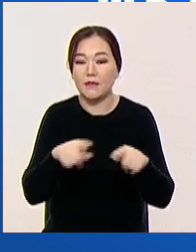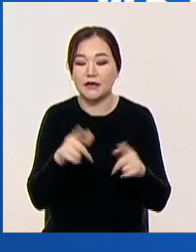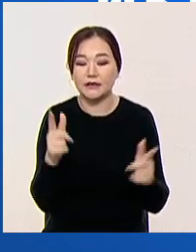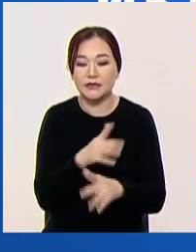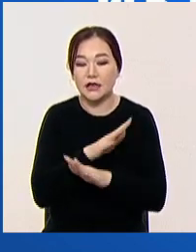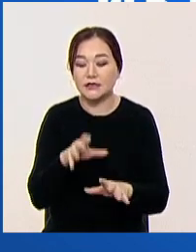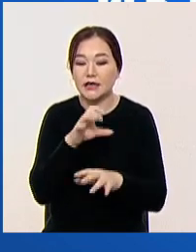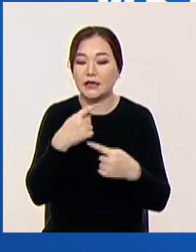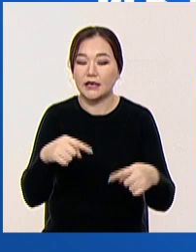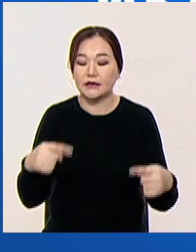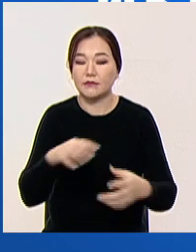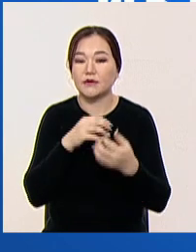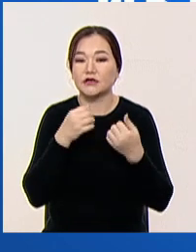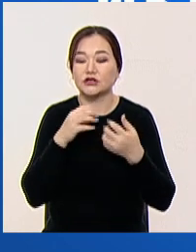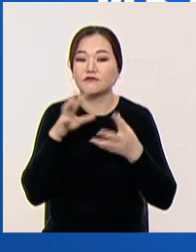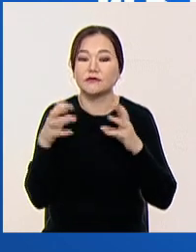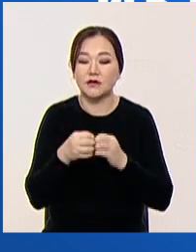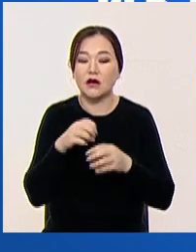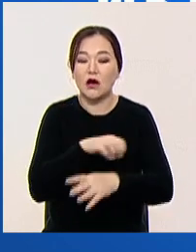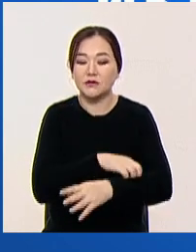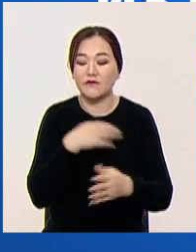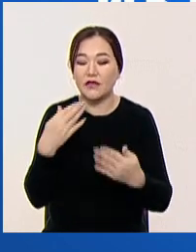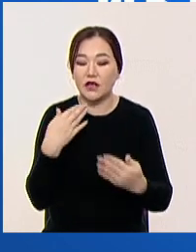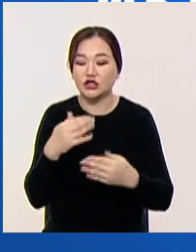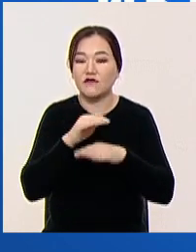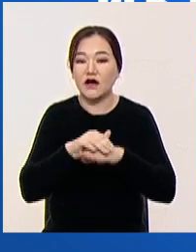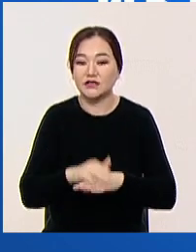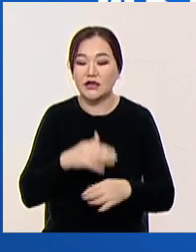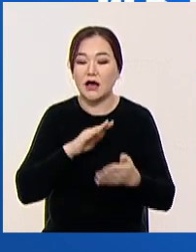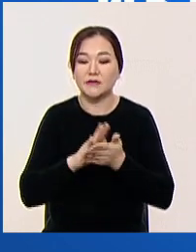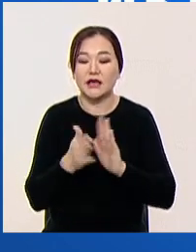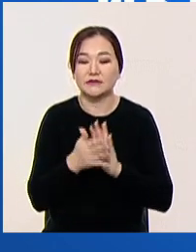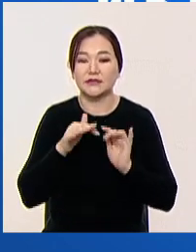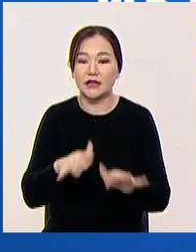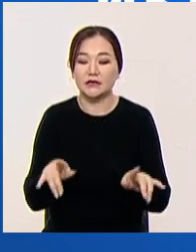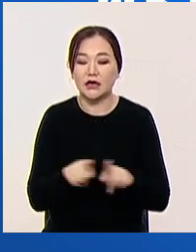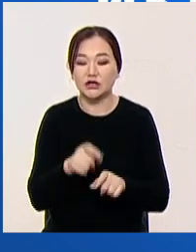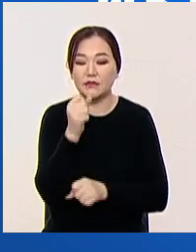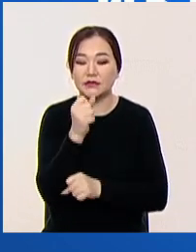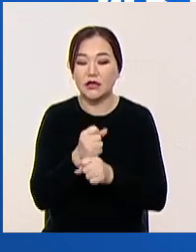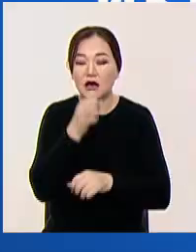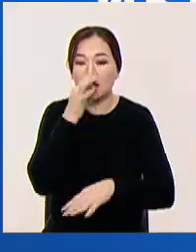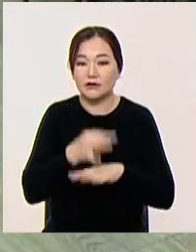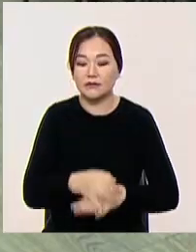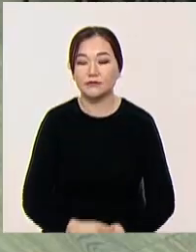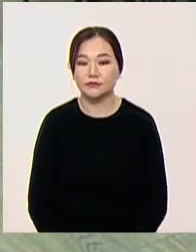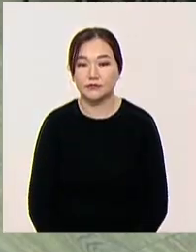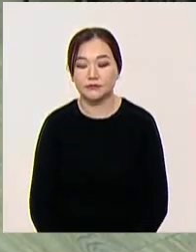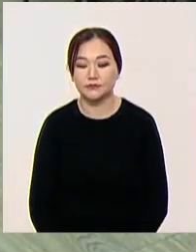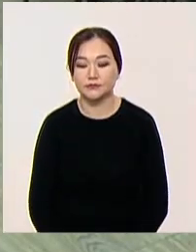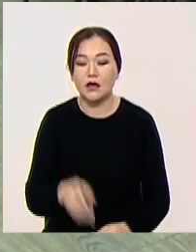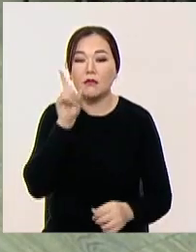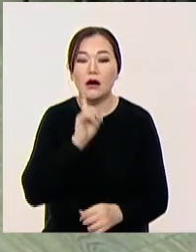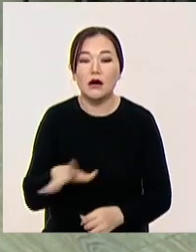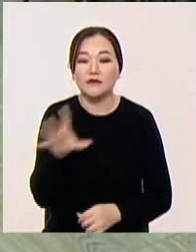согласна с некоторыми выводами комиссии в отношении фактических обстоятельств дела, а также персональной ответственности. Пока